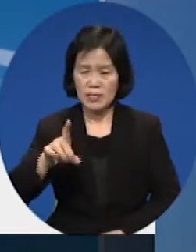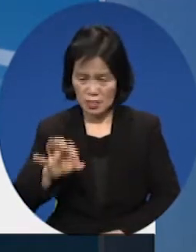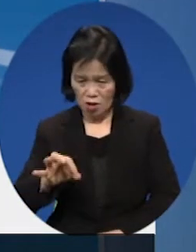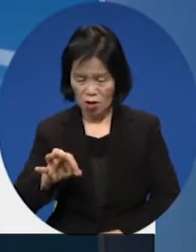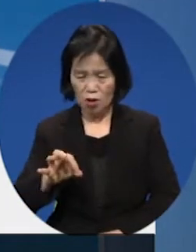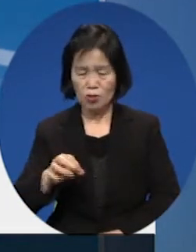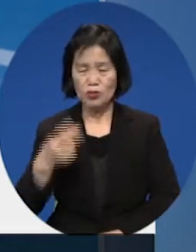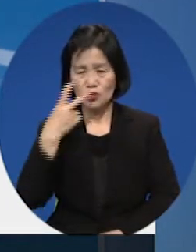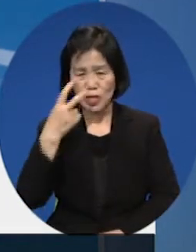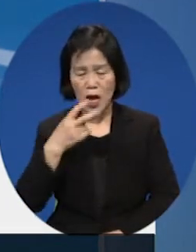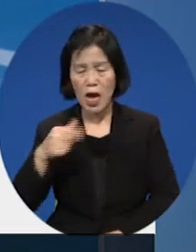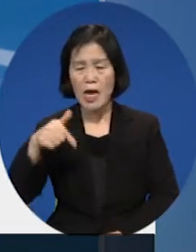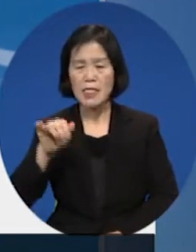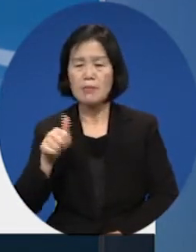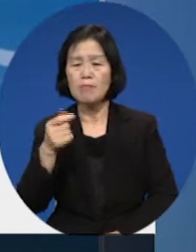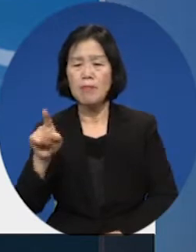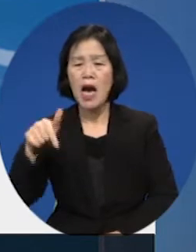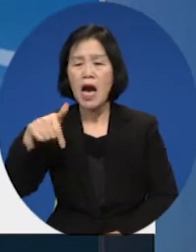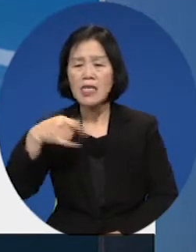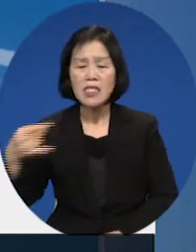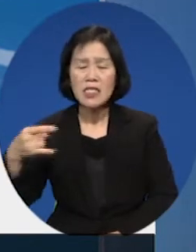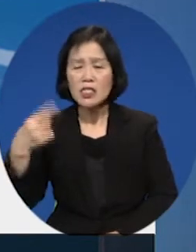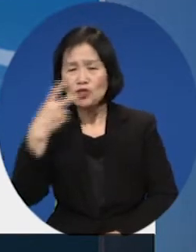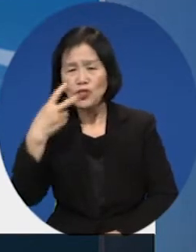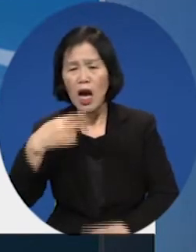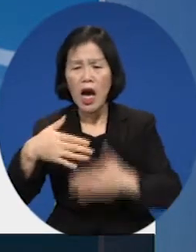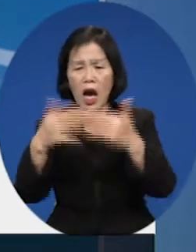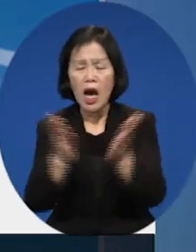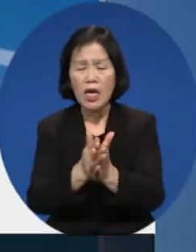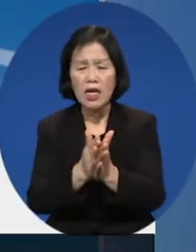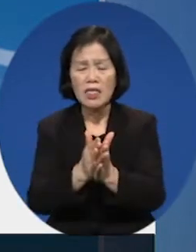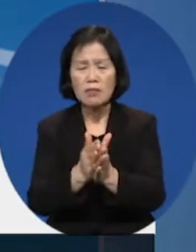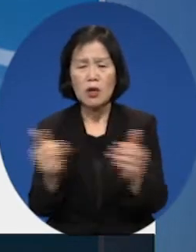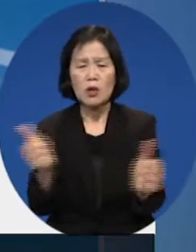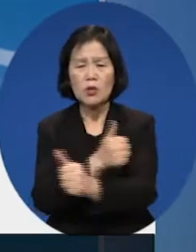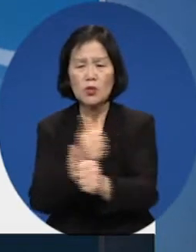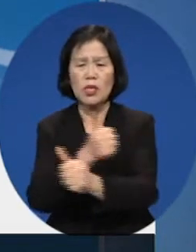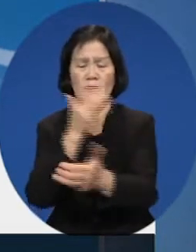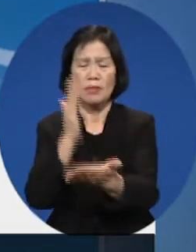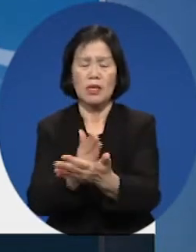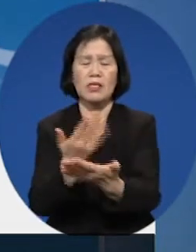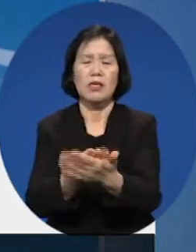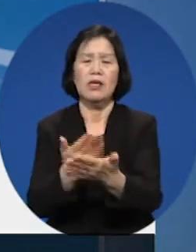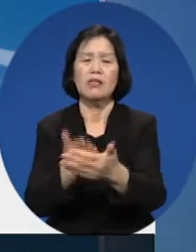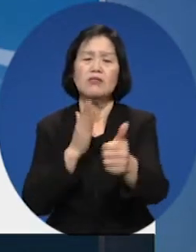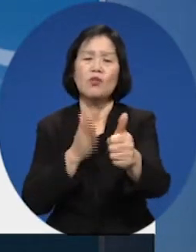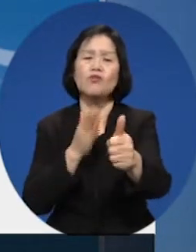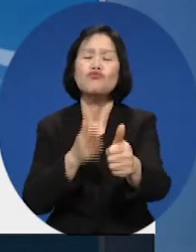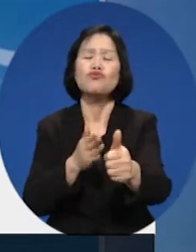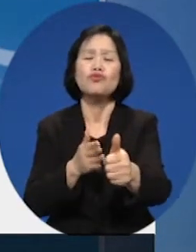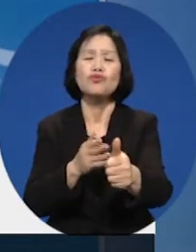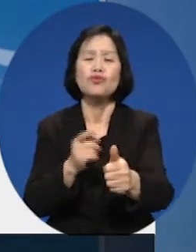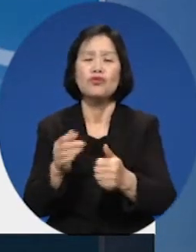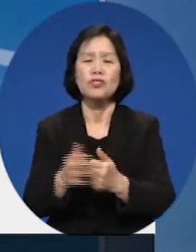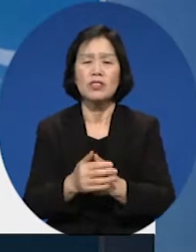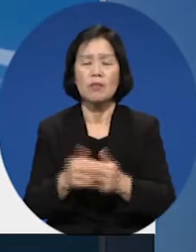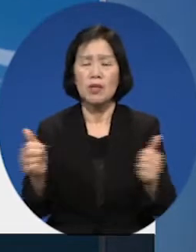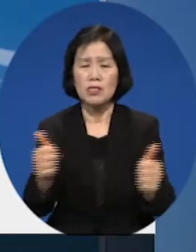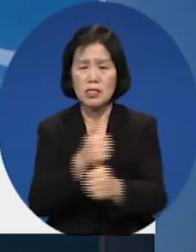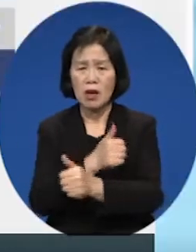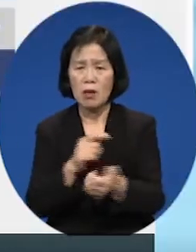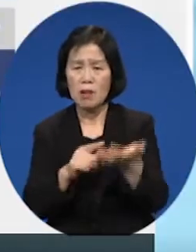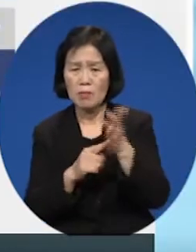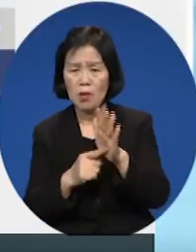차관 숫자나 등등 해서 그런 수사팀을 교체 하지 말아 달라고 하는 요 거거든요 그런데 인사 발표 된 걸